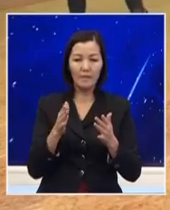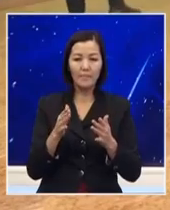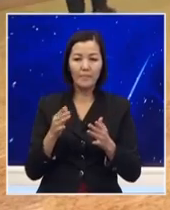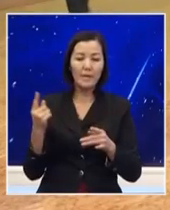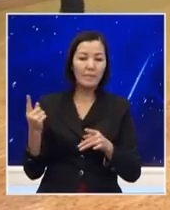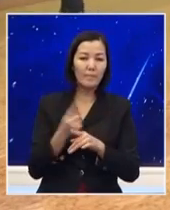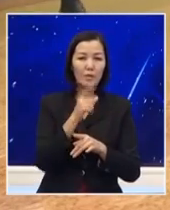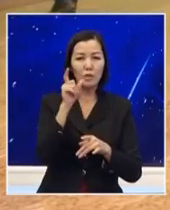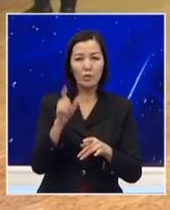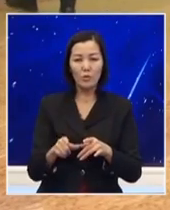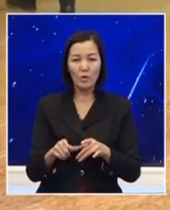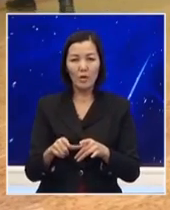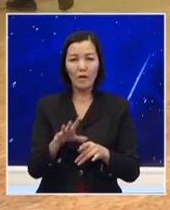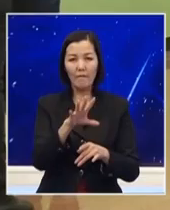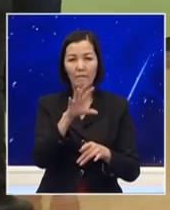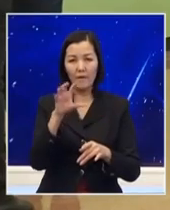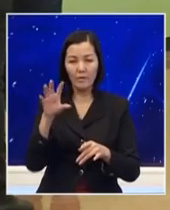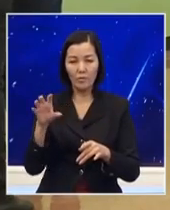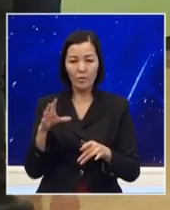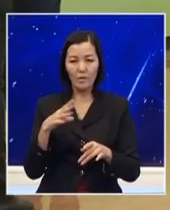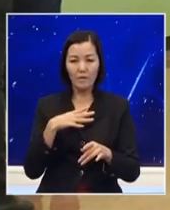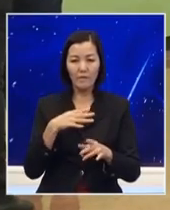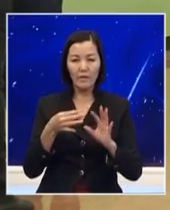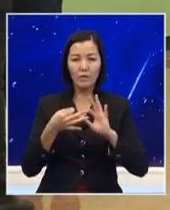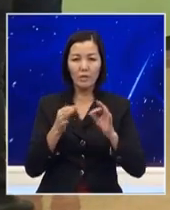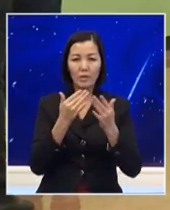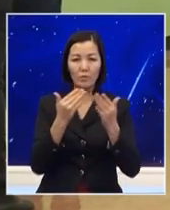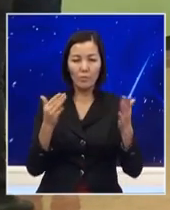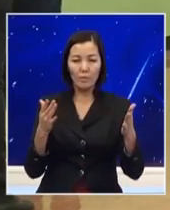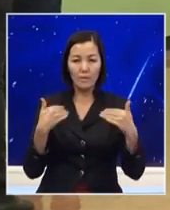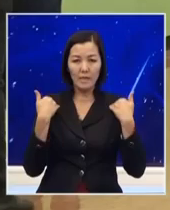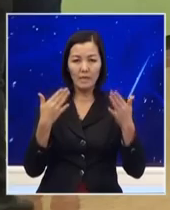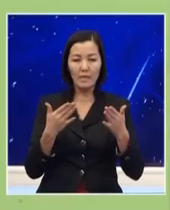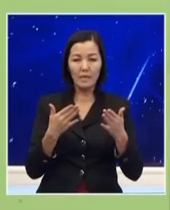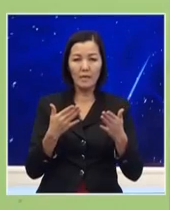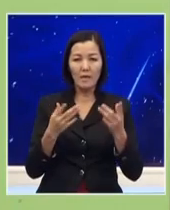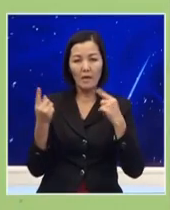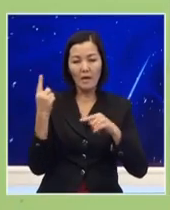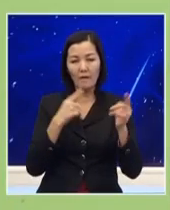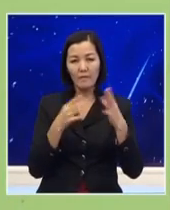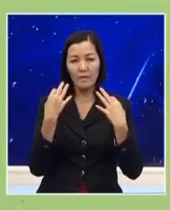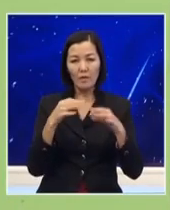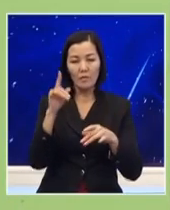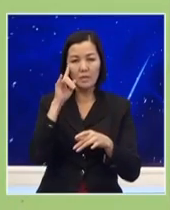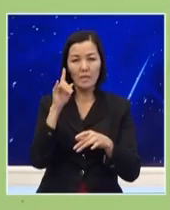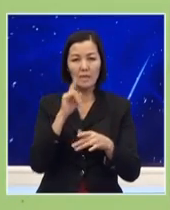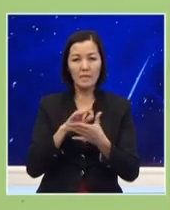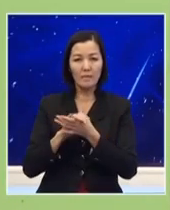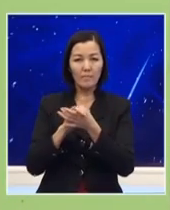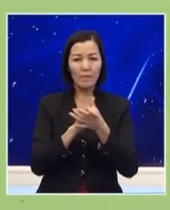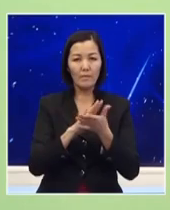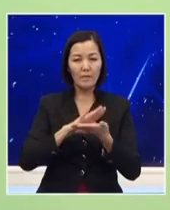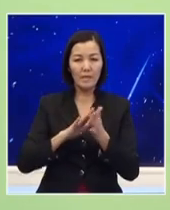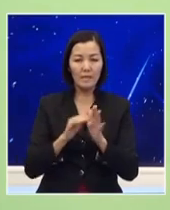тұлға жөнінде фотограф Тұрар Қазанғапов жеке көрмесін осылай атапты. Мұнда автор тәуелсіз Қазақстанның бейбітшілігі мен